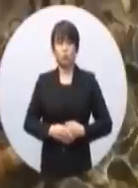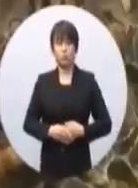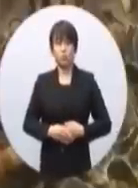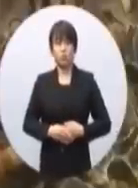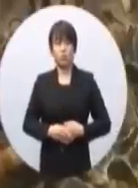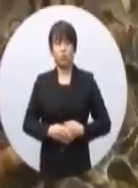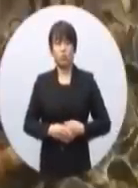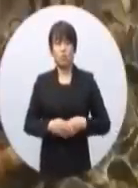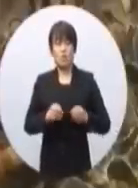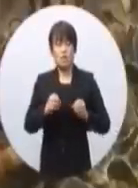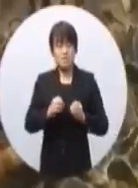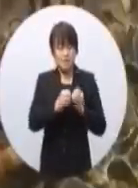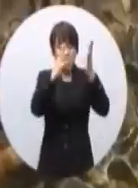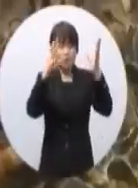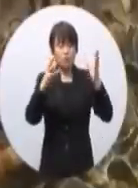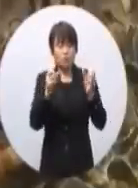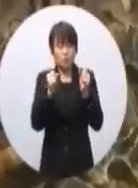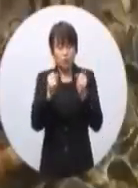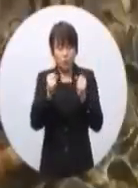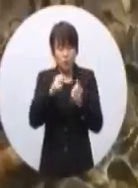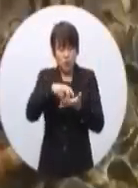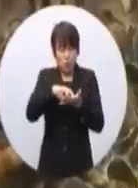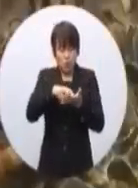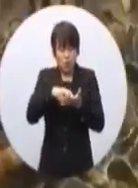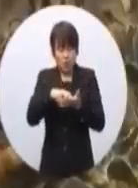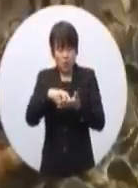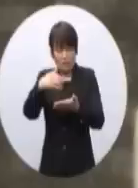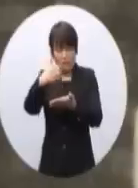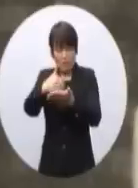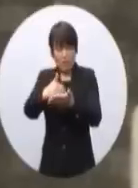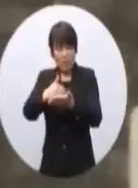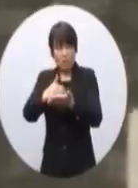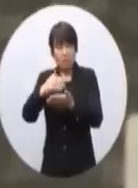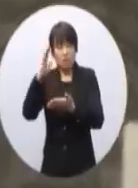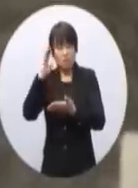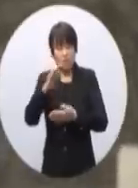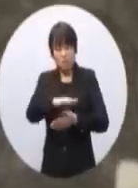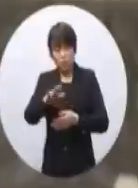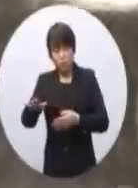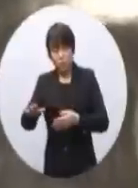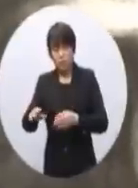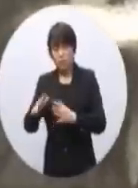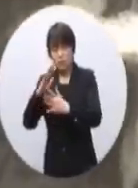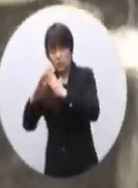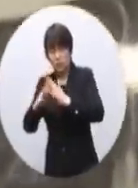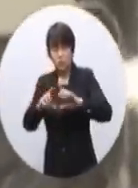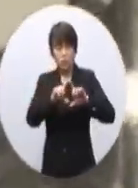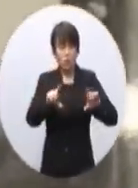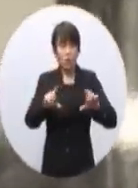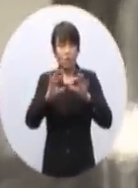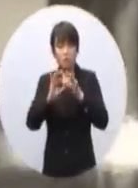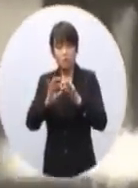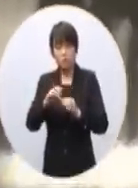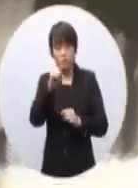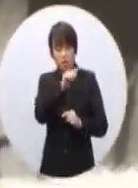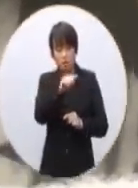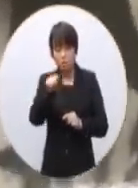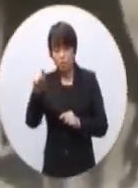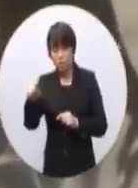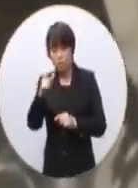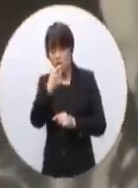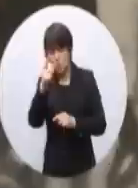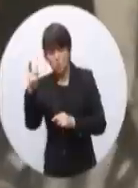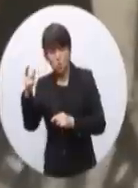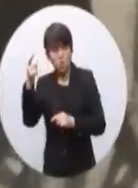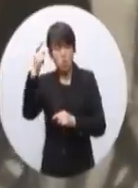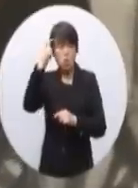原爆の恐ろしさについて話を聞いた子どもたち、戦争と平和について一人一人さまざまな